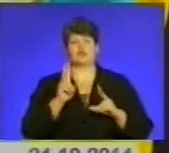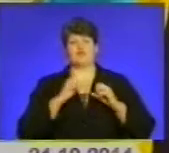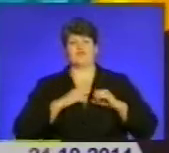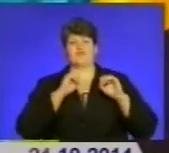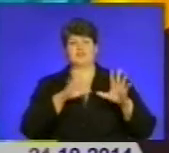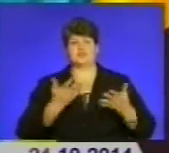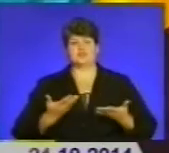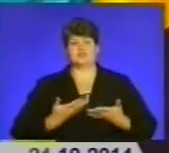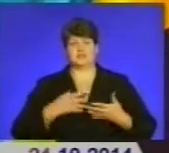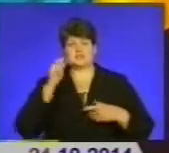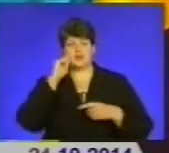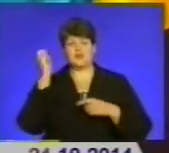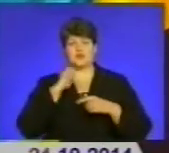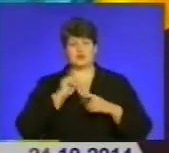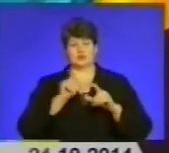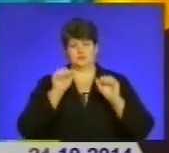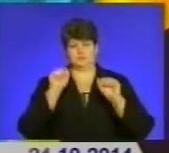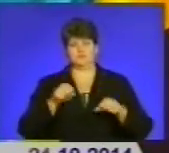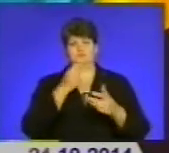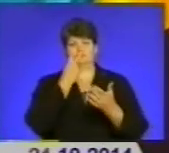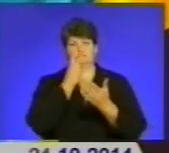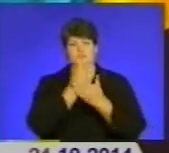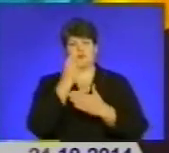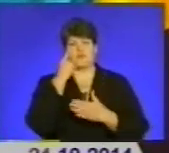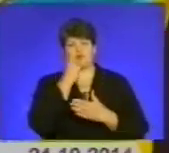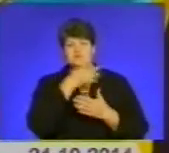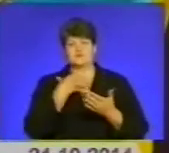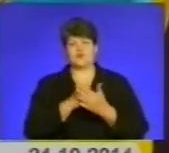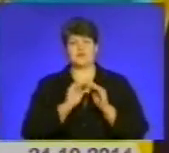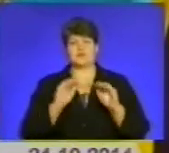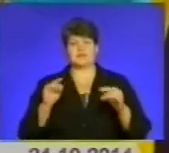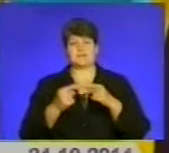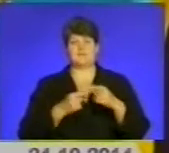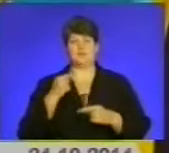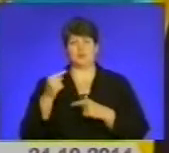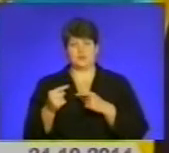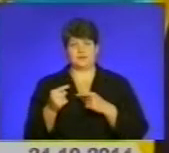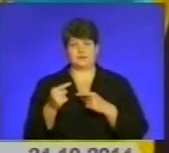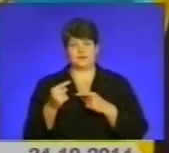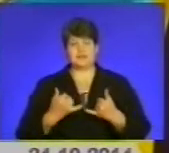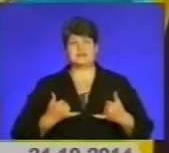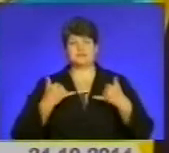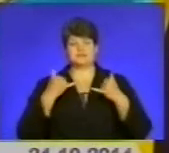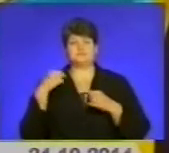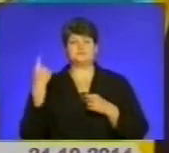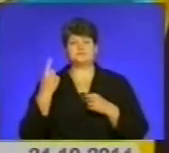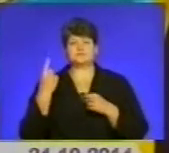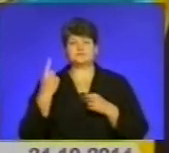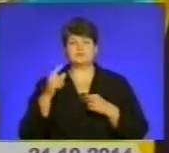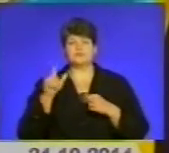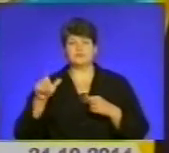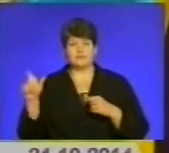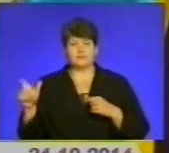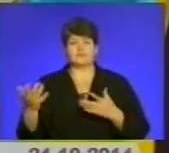захищає її, щоб сміливо дивитися в очі власним дітям та онукам. Шановні краяни, У такий нелегкий час ми з вами знайшли в